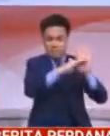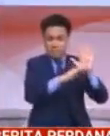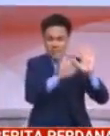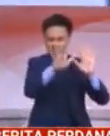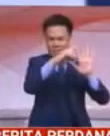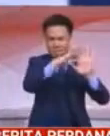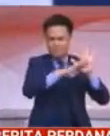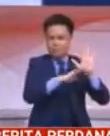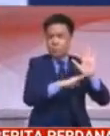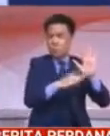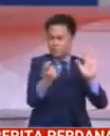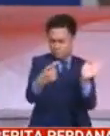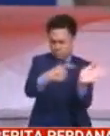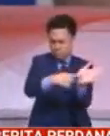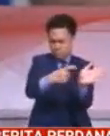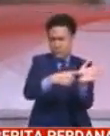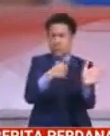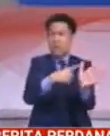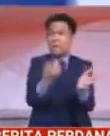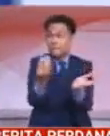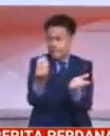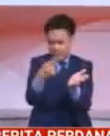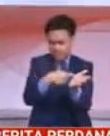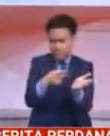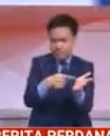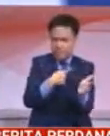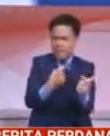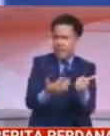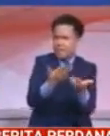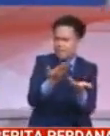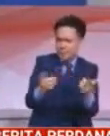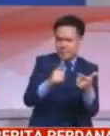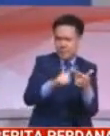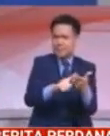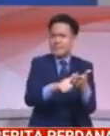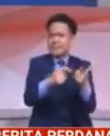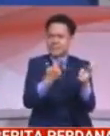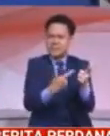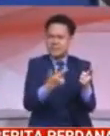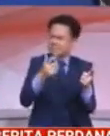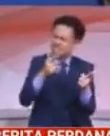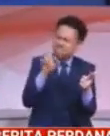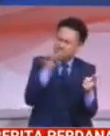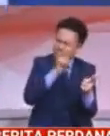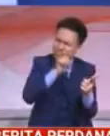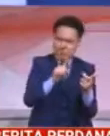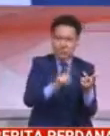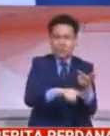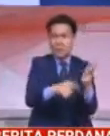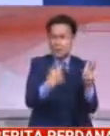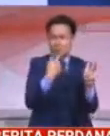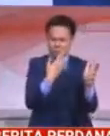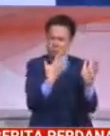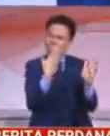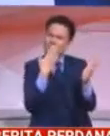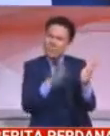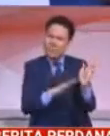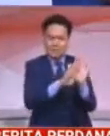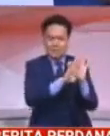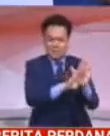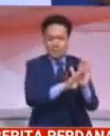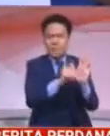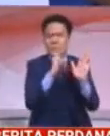difailkan iaitu ganti rugi am, ganti rugi teruk, ganti rugi teladan, ganti rugi nominal dan ganti